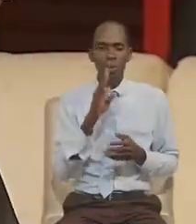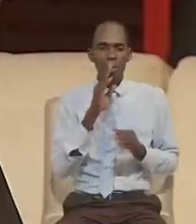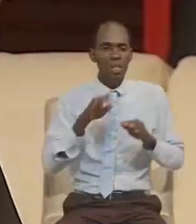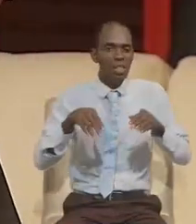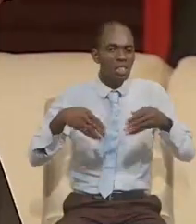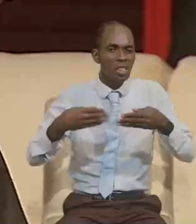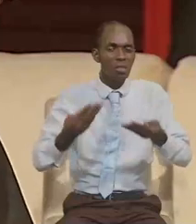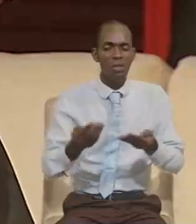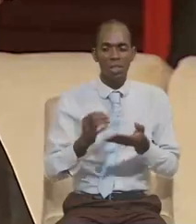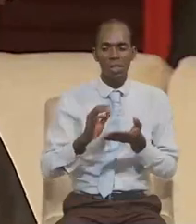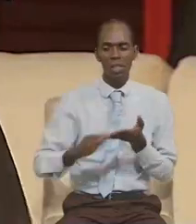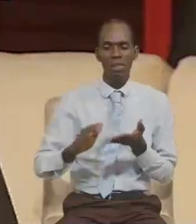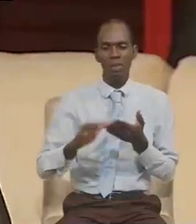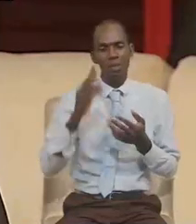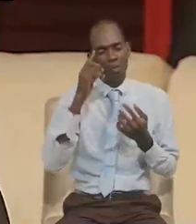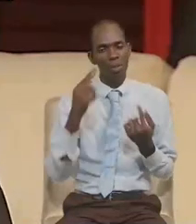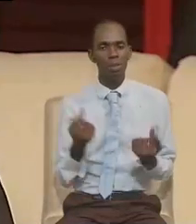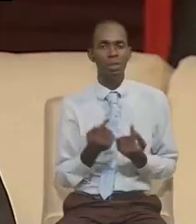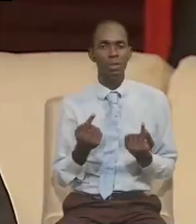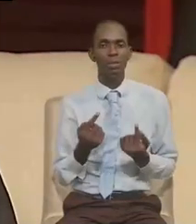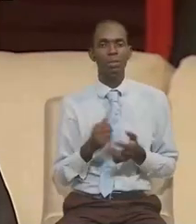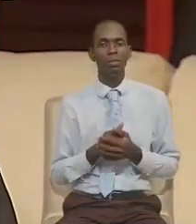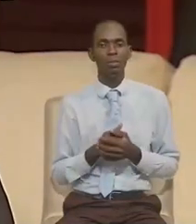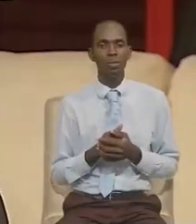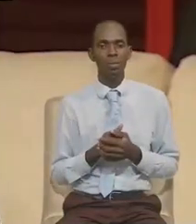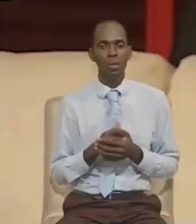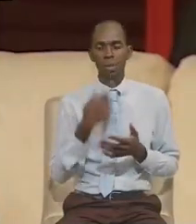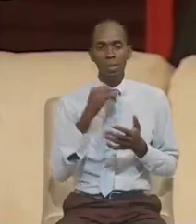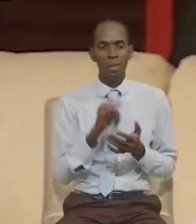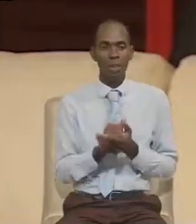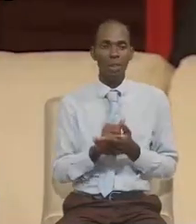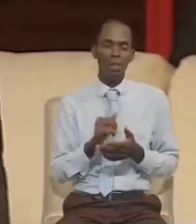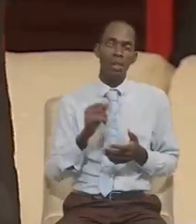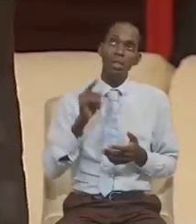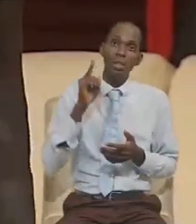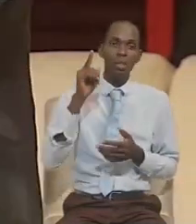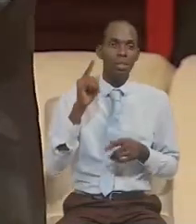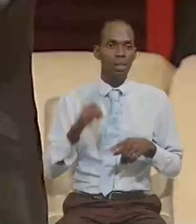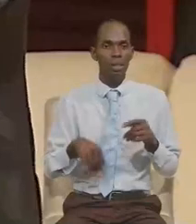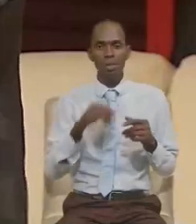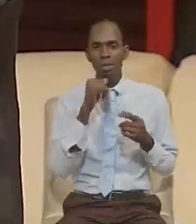quand il est réellement né de nouveau. Il ne peut pécher parce qu'il est né de Dieu.